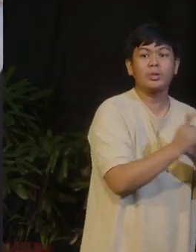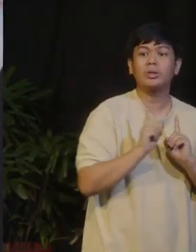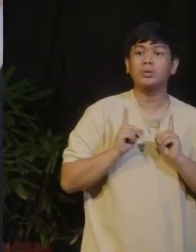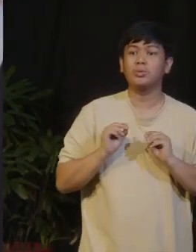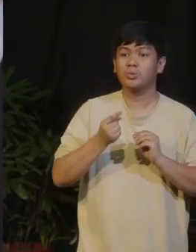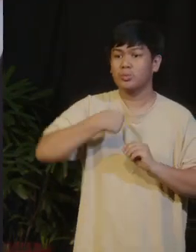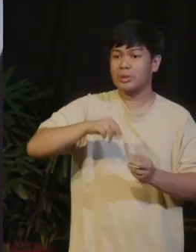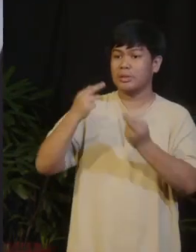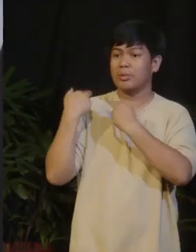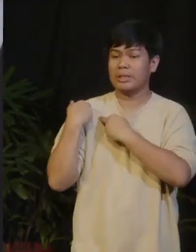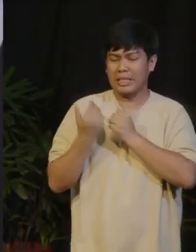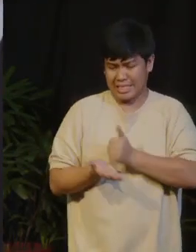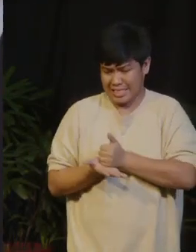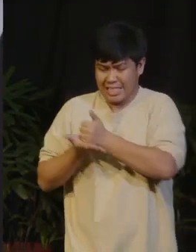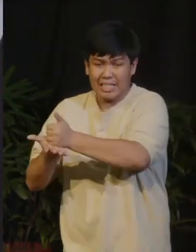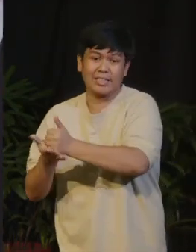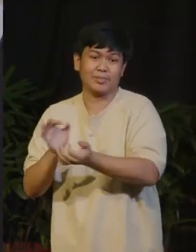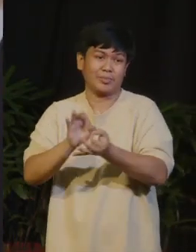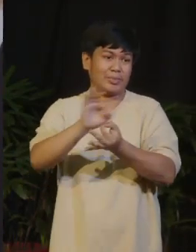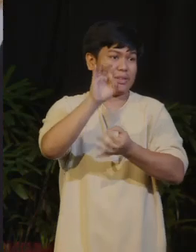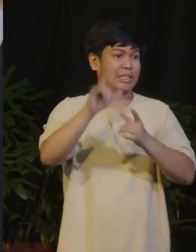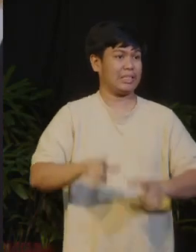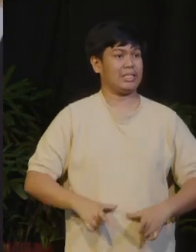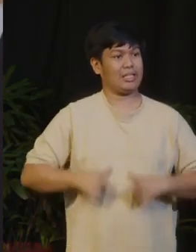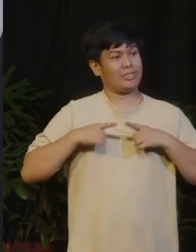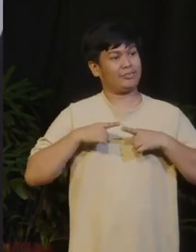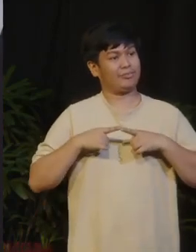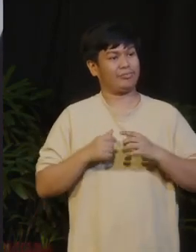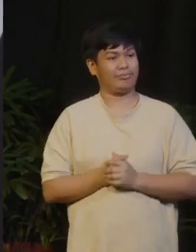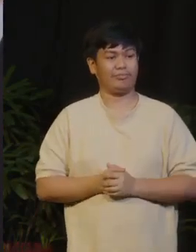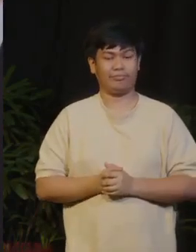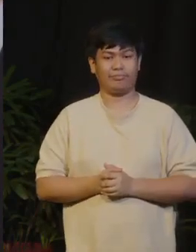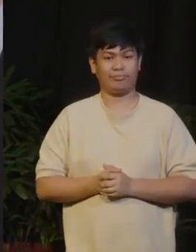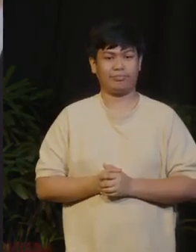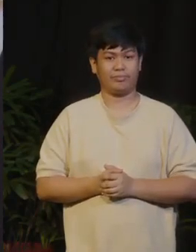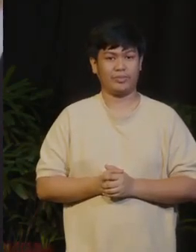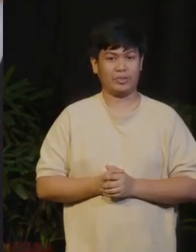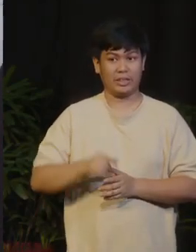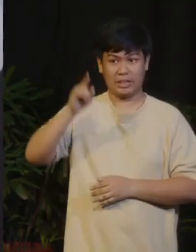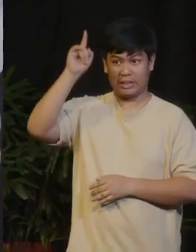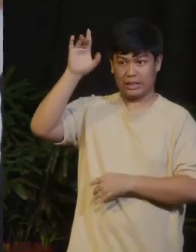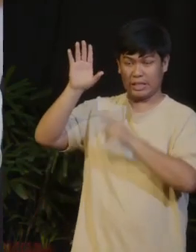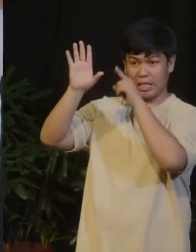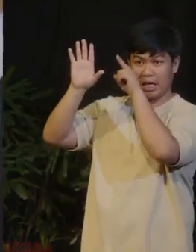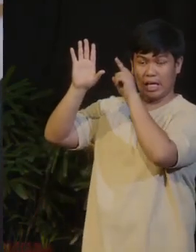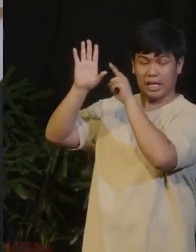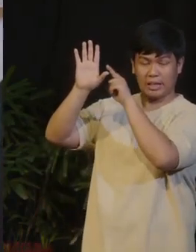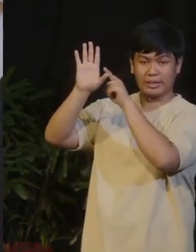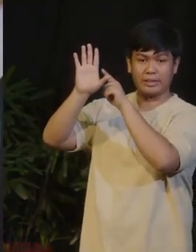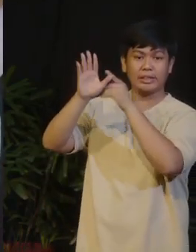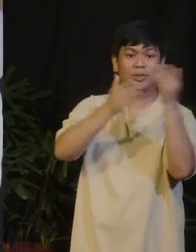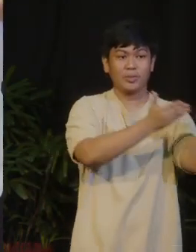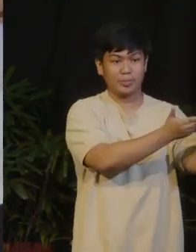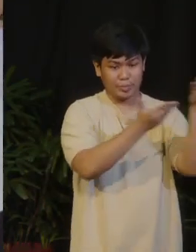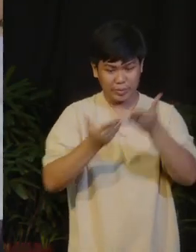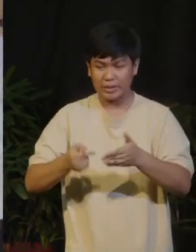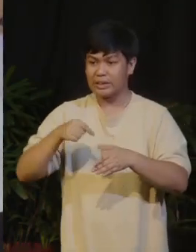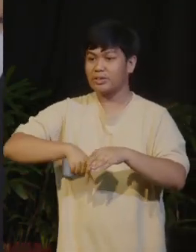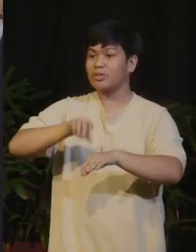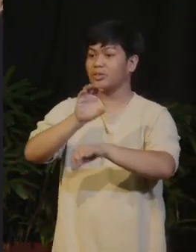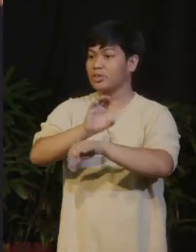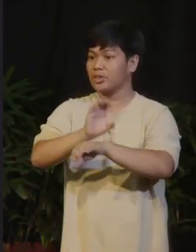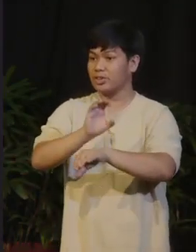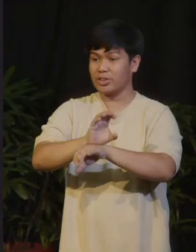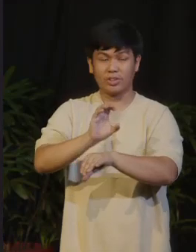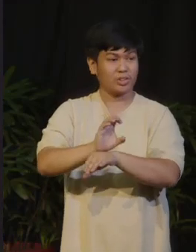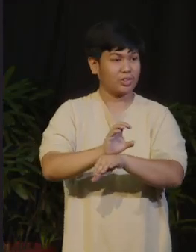espiritual. Merong mga dinadala na ang ating Panginoon sa ating church. Hindi ko alam kung napapansin